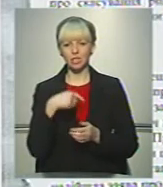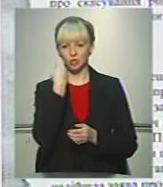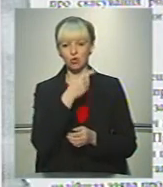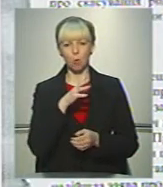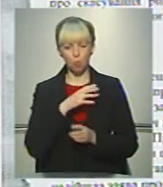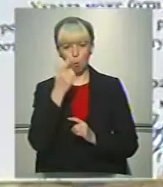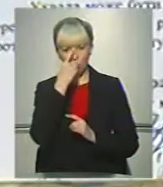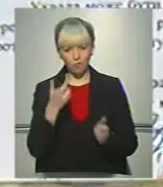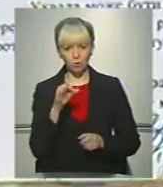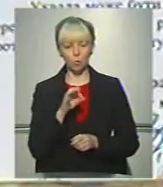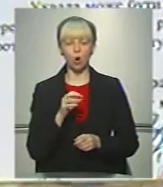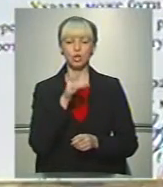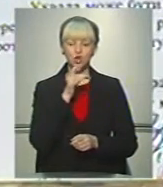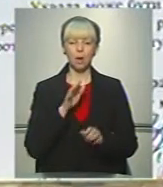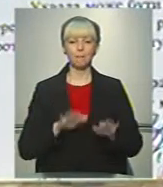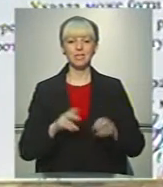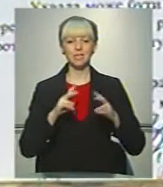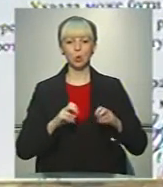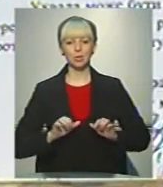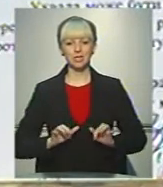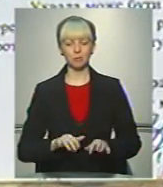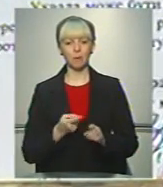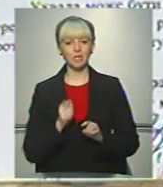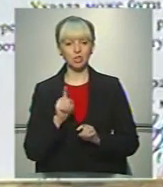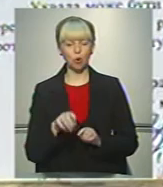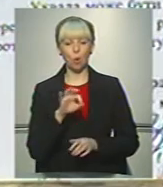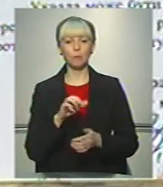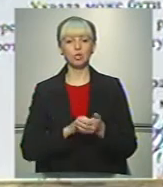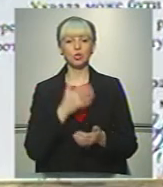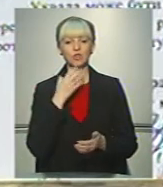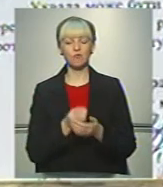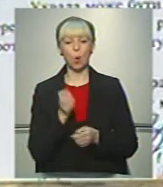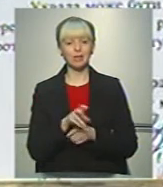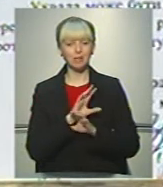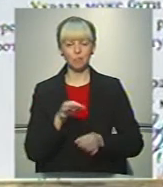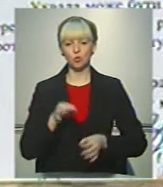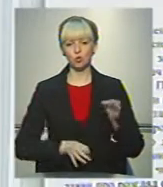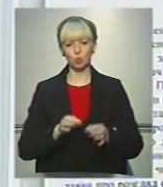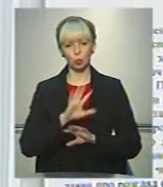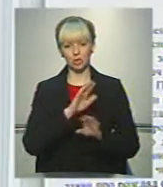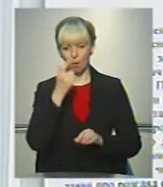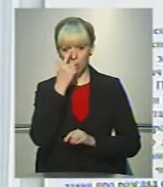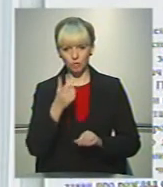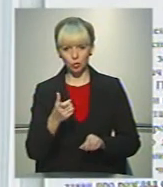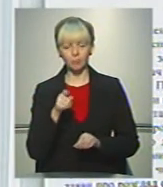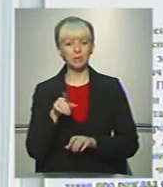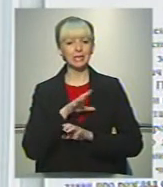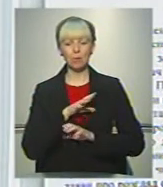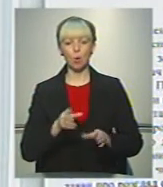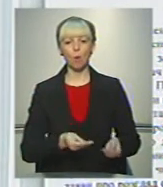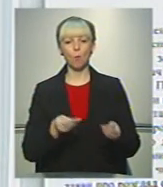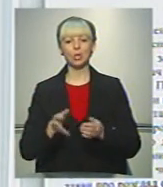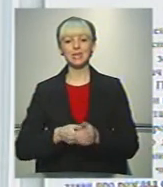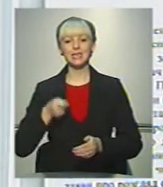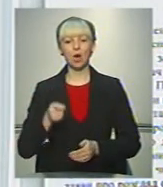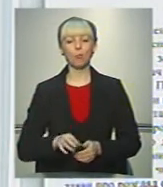був повідомлений про час та місце розгляду справи. При цьому про причини своєї неявки суду не повідомив. Також ним не було подано